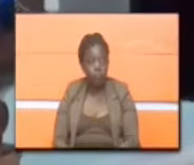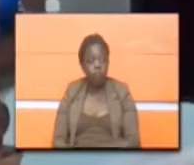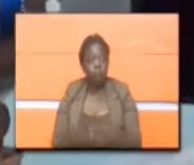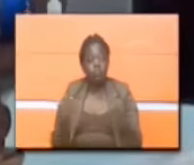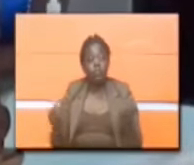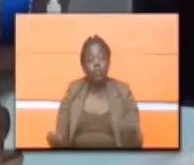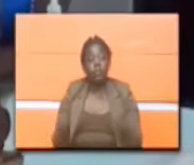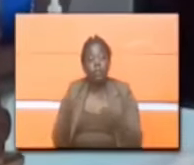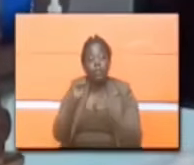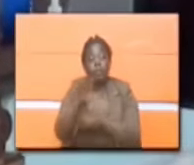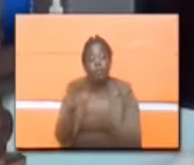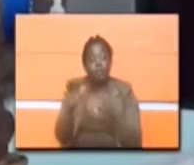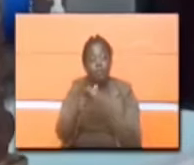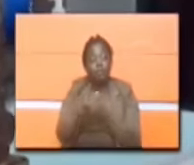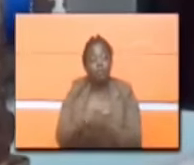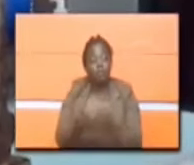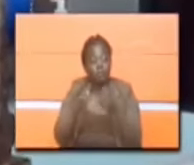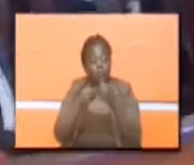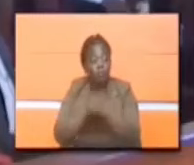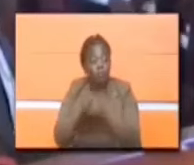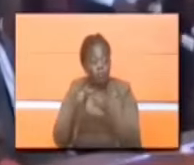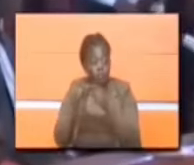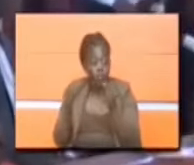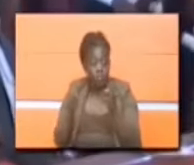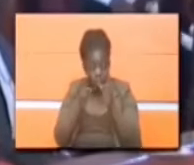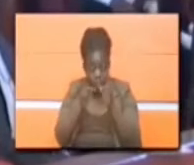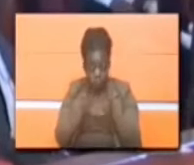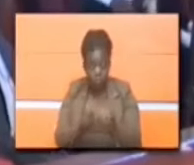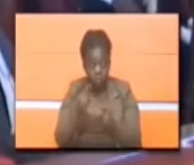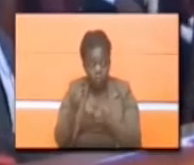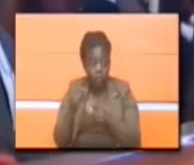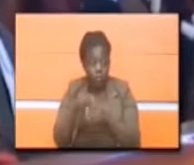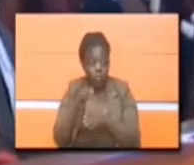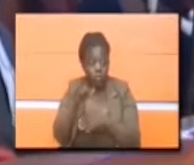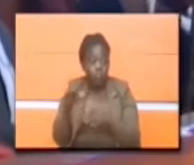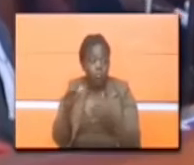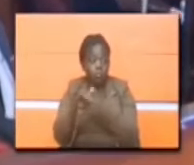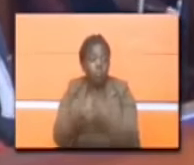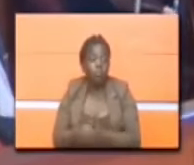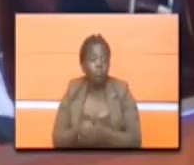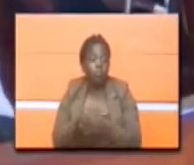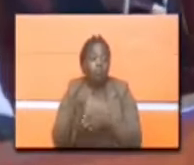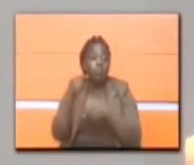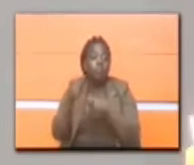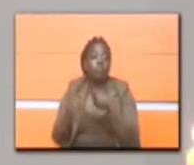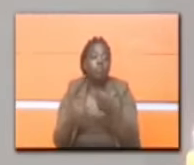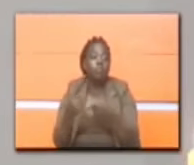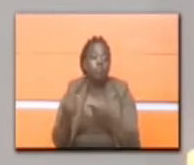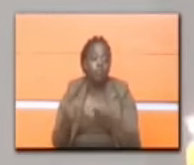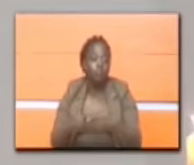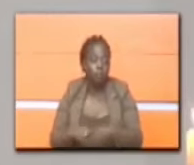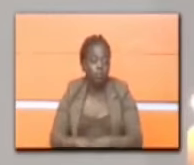Ngayigiriza yakubiriza abafumbo okwagalana n'okuwangana ekitiibwa mu bufumbo bwabwe busobola okuwangala.